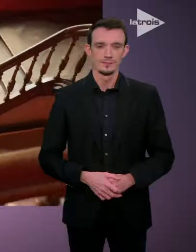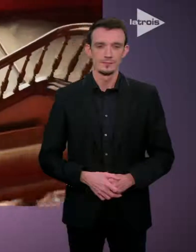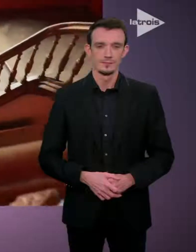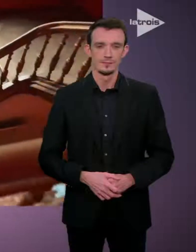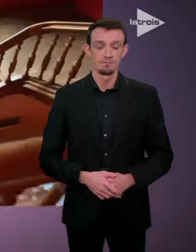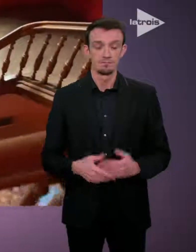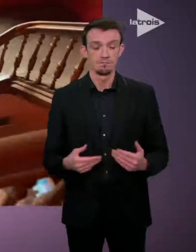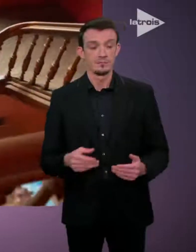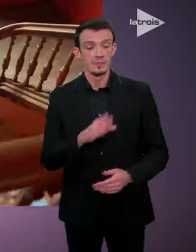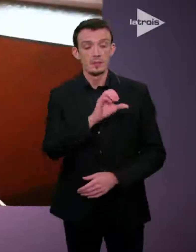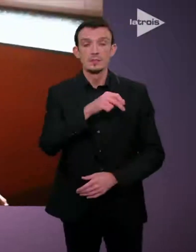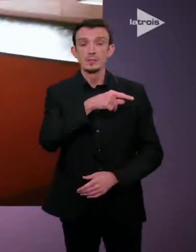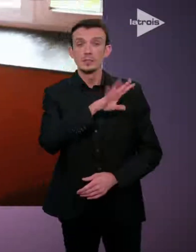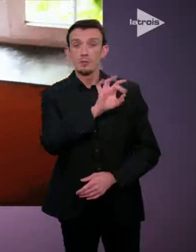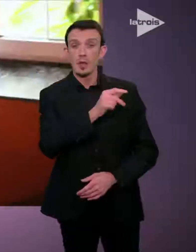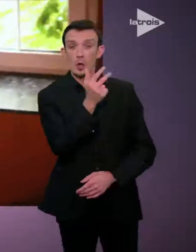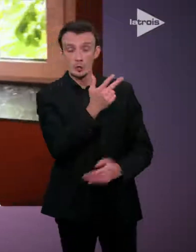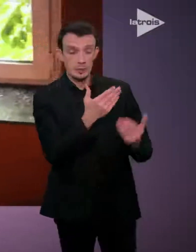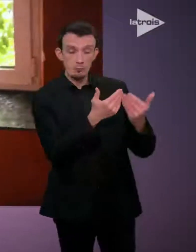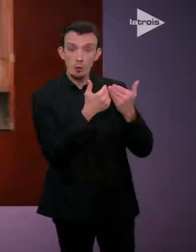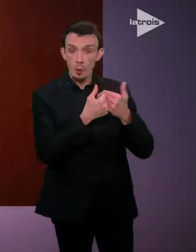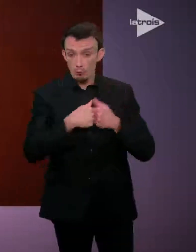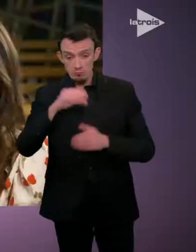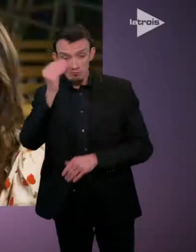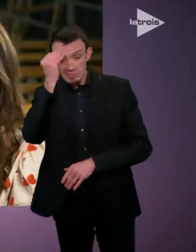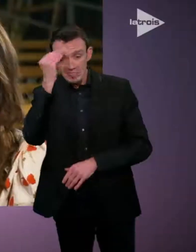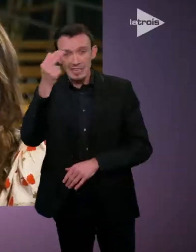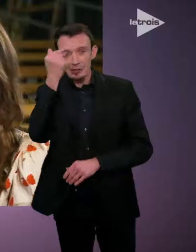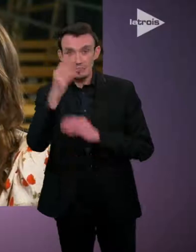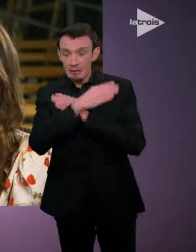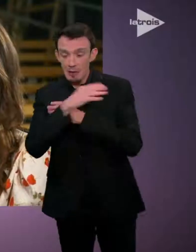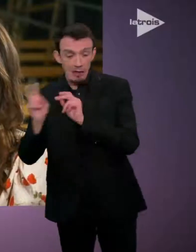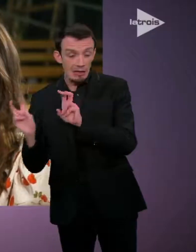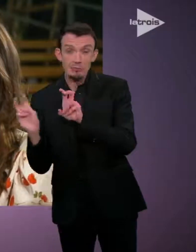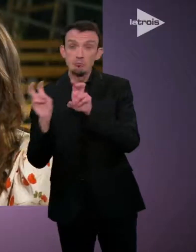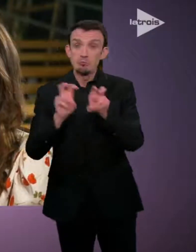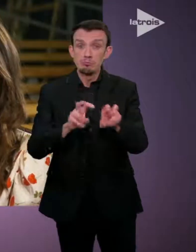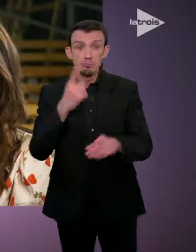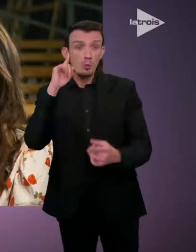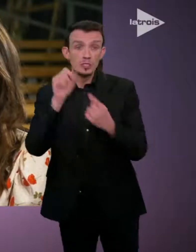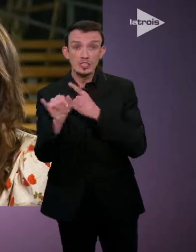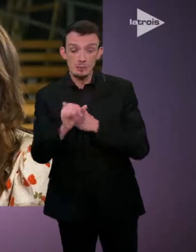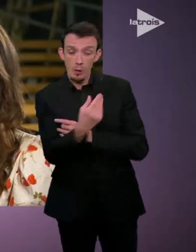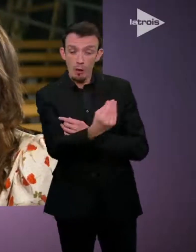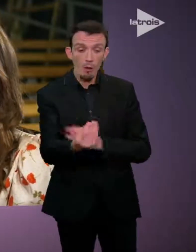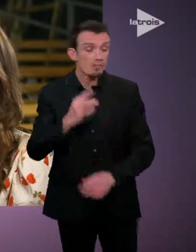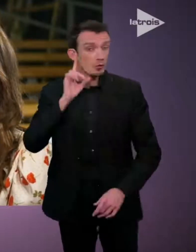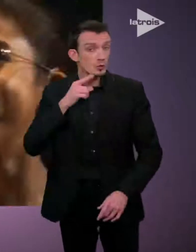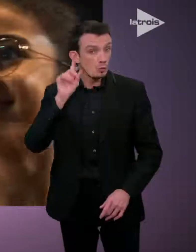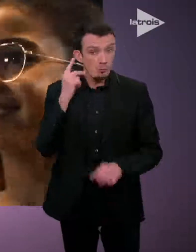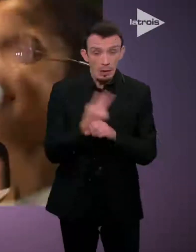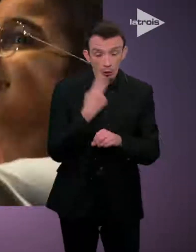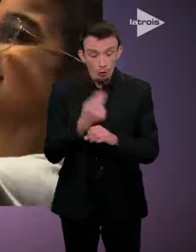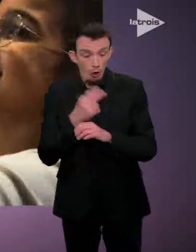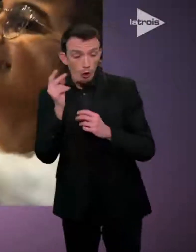À l'invitation de Cap 48, je me rends à l'école Sainte-Marie pour rencontrer la chorale des sourds et malentendants qui est en train